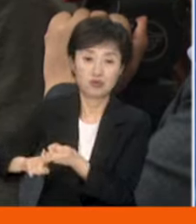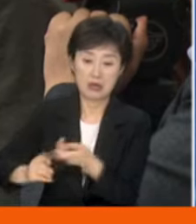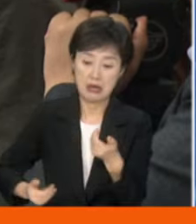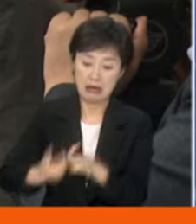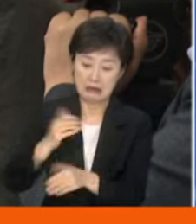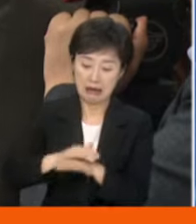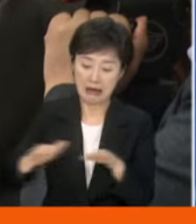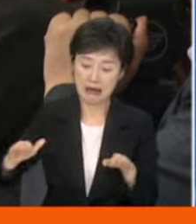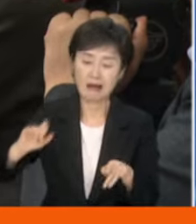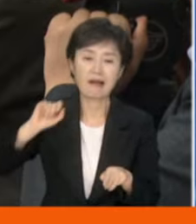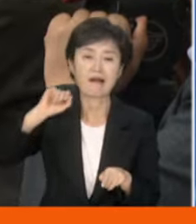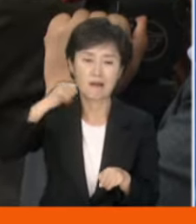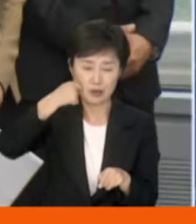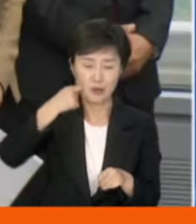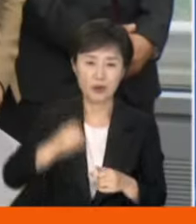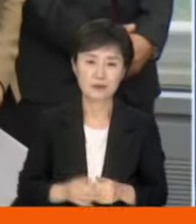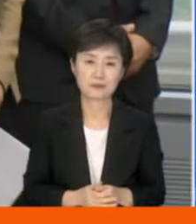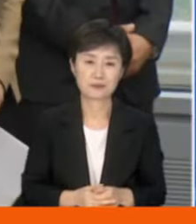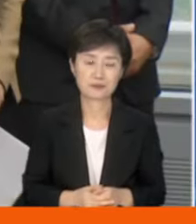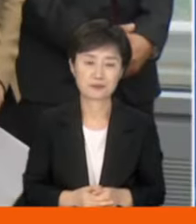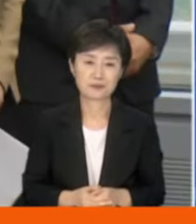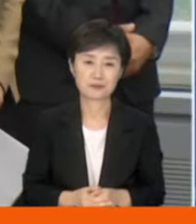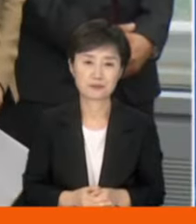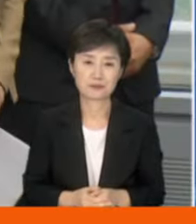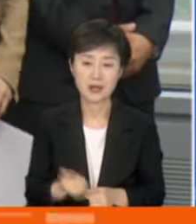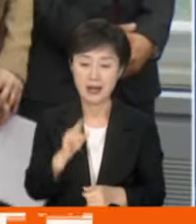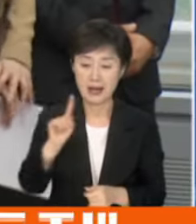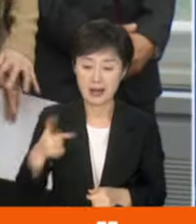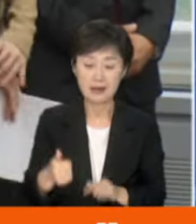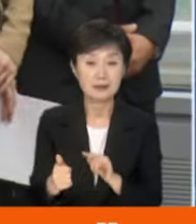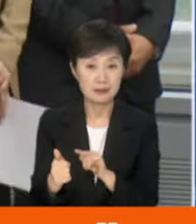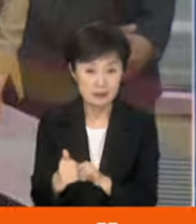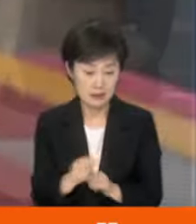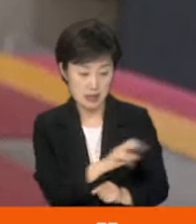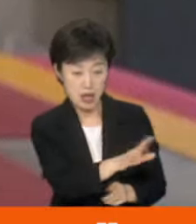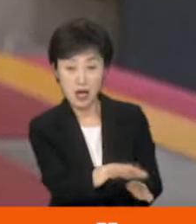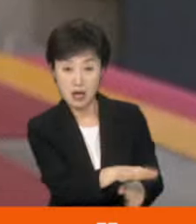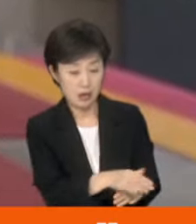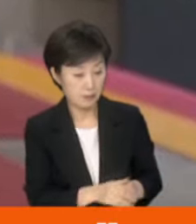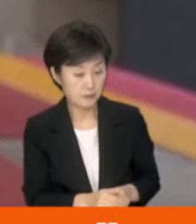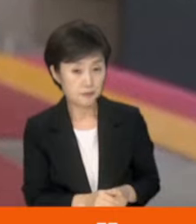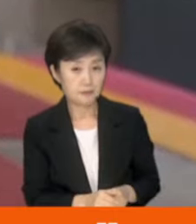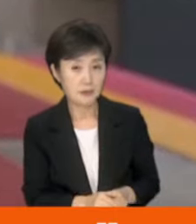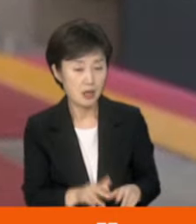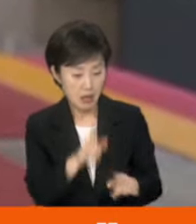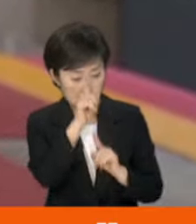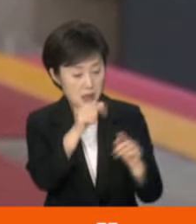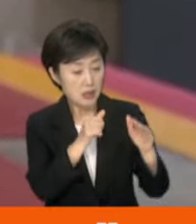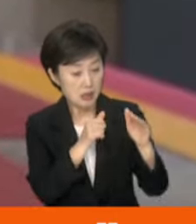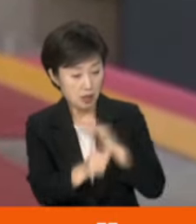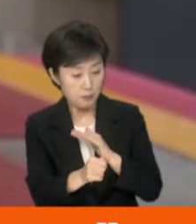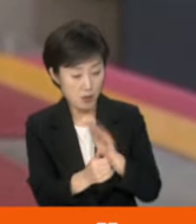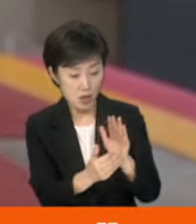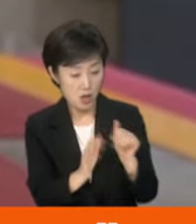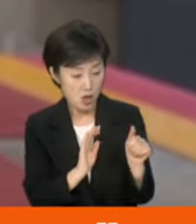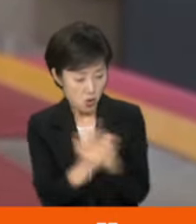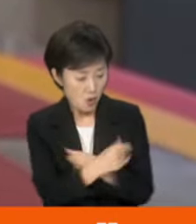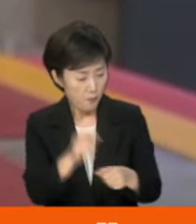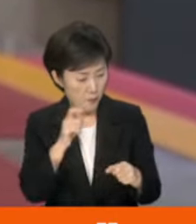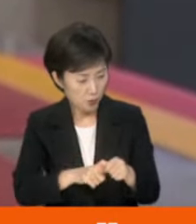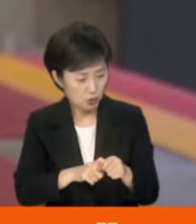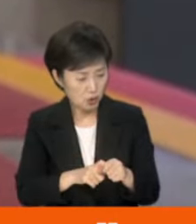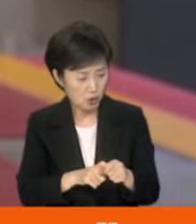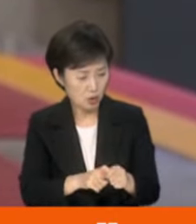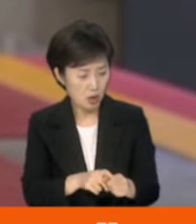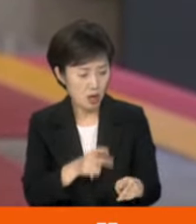쉽게 누그러지지 않을 전망입니다. 또 한 대표는 야당인 더불어민주당을 향해 이재명 대표의 방탄을 위해 사법